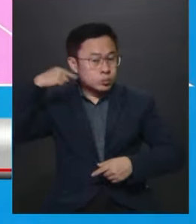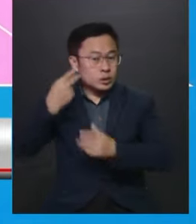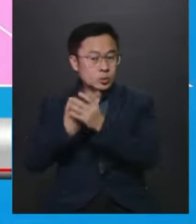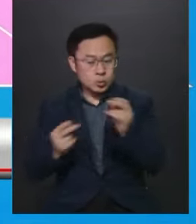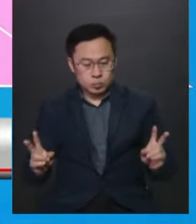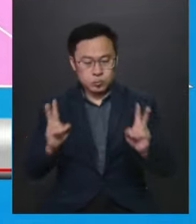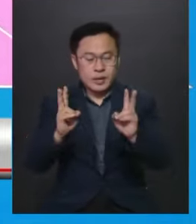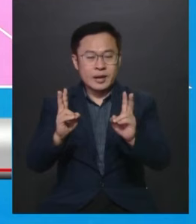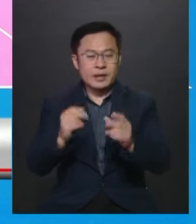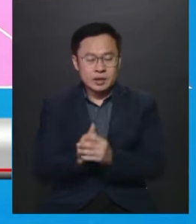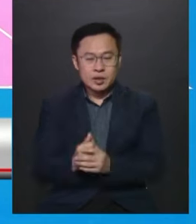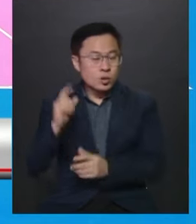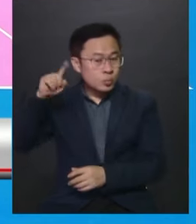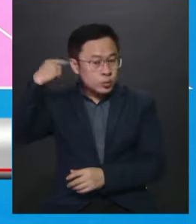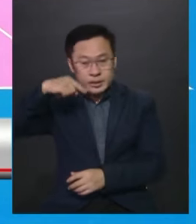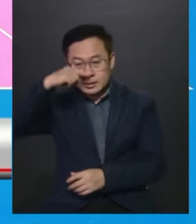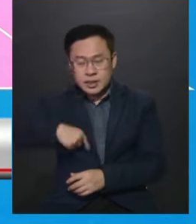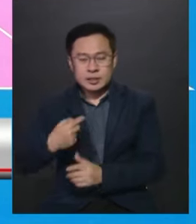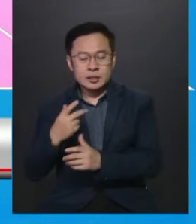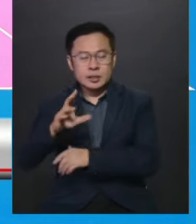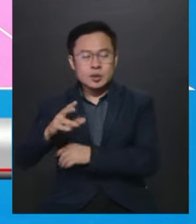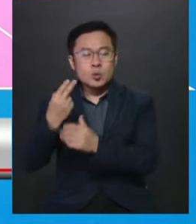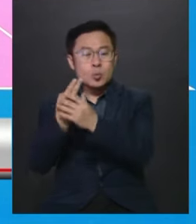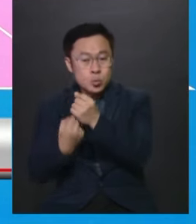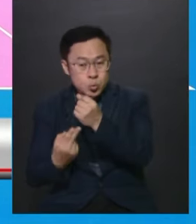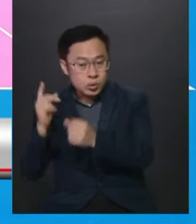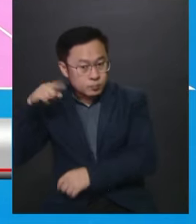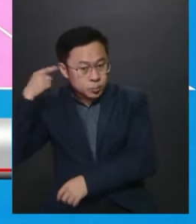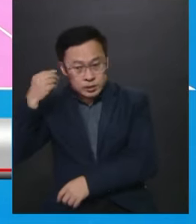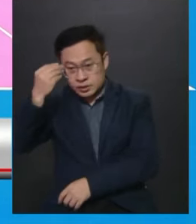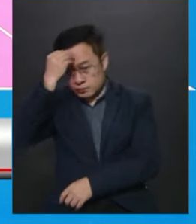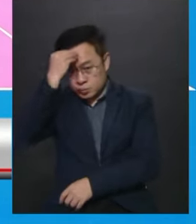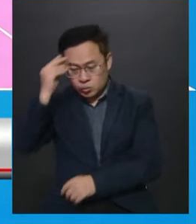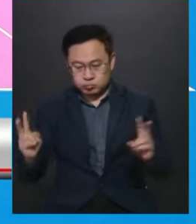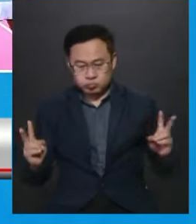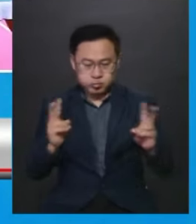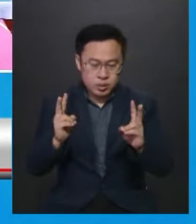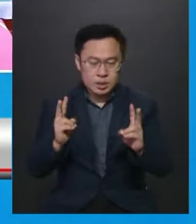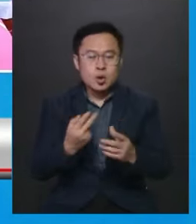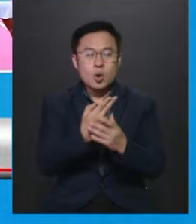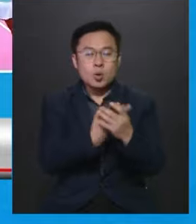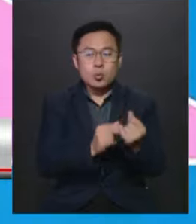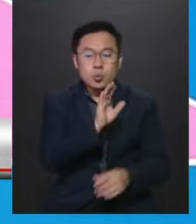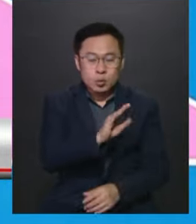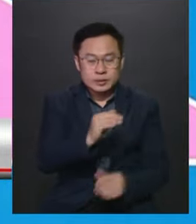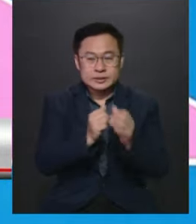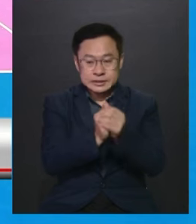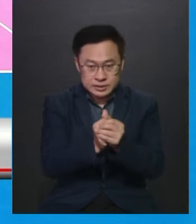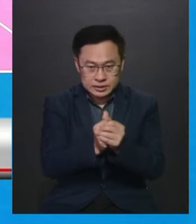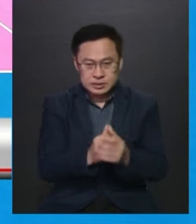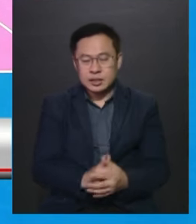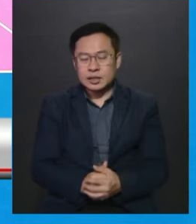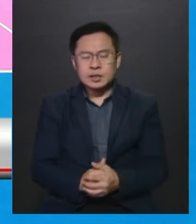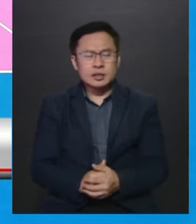าฉันทะครับนักเทนนิสไทยจับคู่กับอาโยมิโคชิอิชิครับจากญี่ปุ่นนะฮะช่วยกันหวดเอาชนะเฉาย่าจิงจากจีนครับ